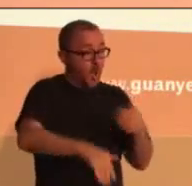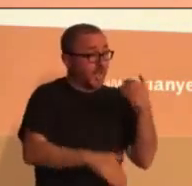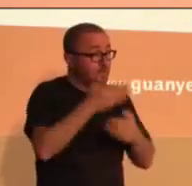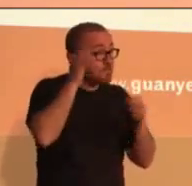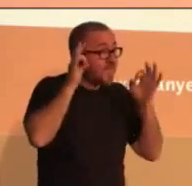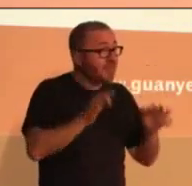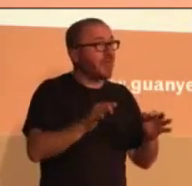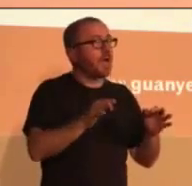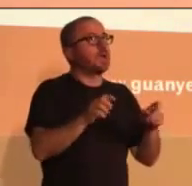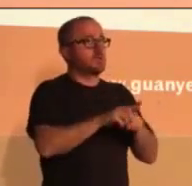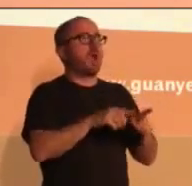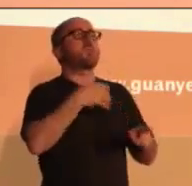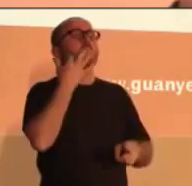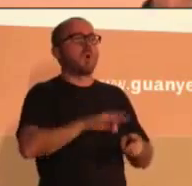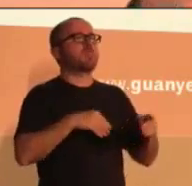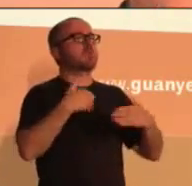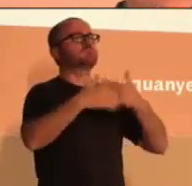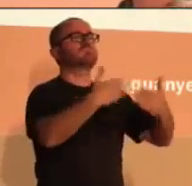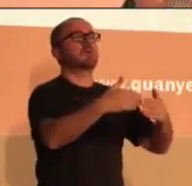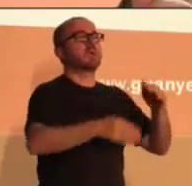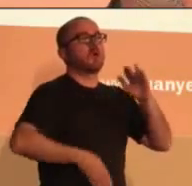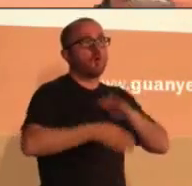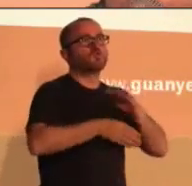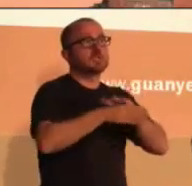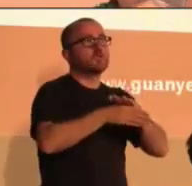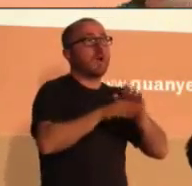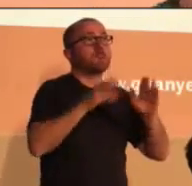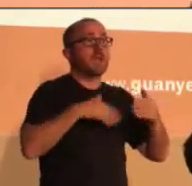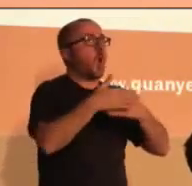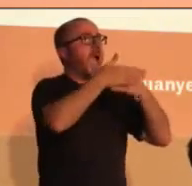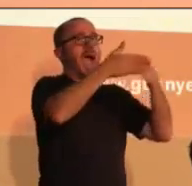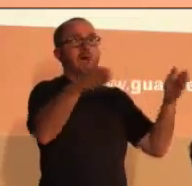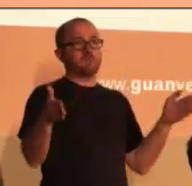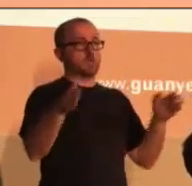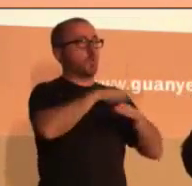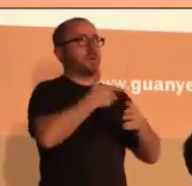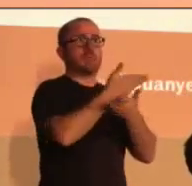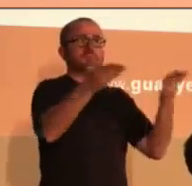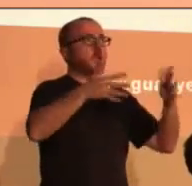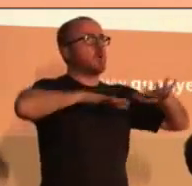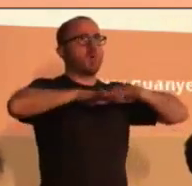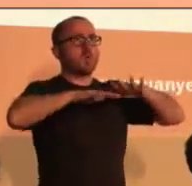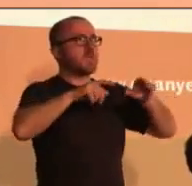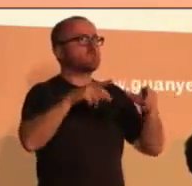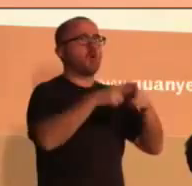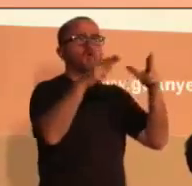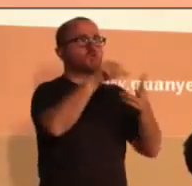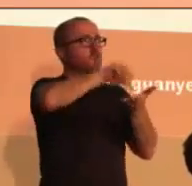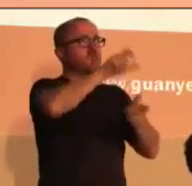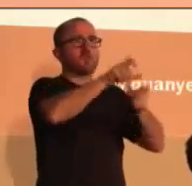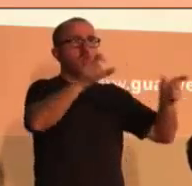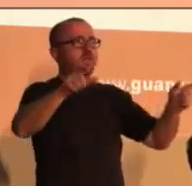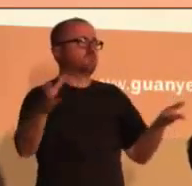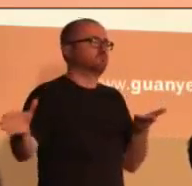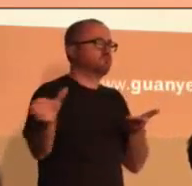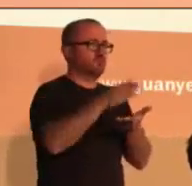des d'avui mateix, som capaces d'obrir un procés molt ampli, molt obert, on comencem a generar una mobilització ciutadana que vagi molt més enllà